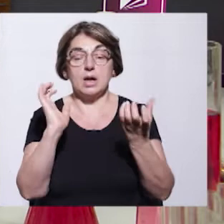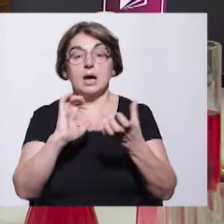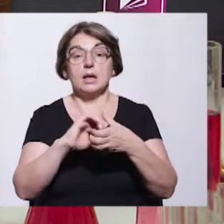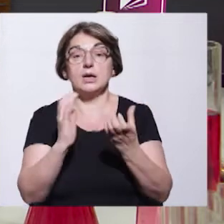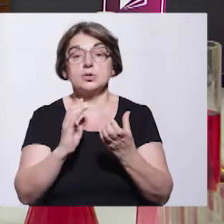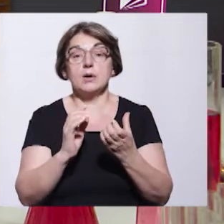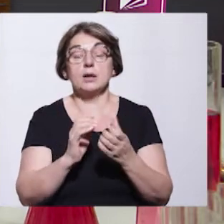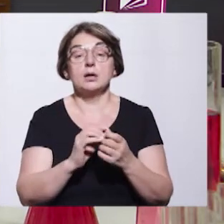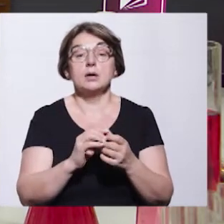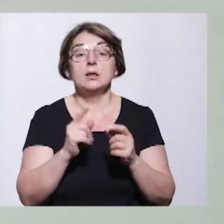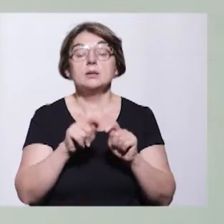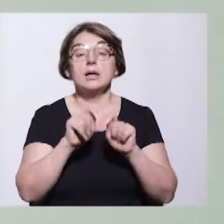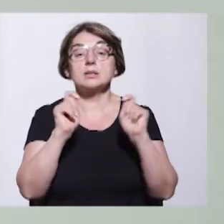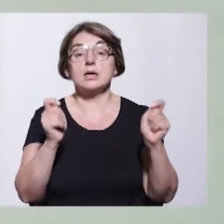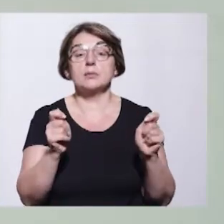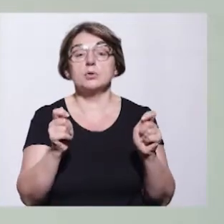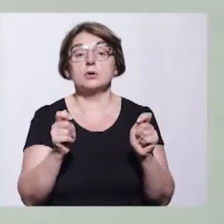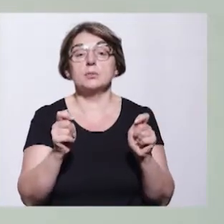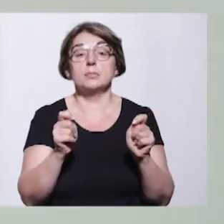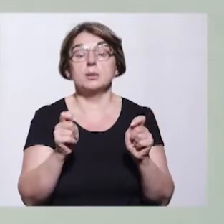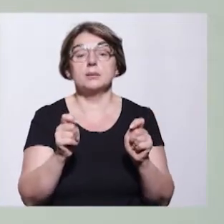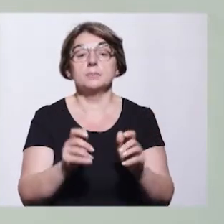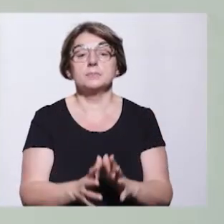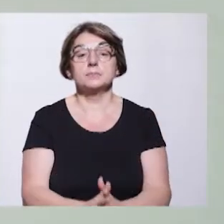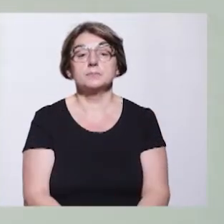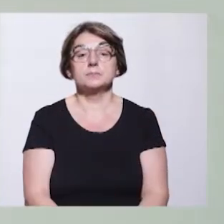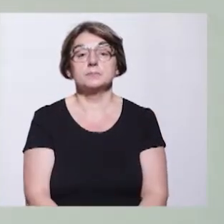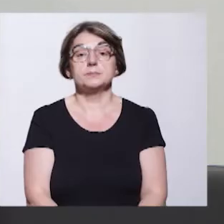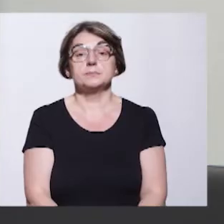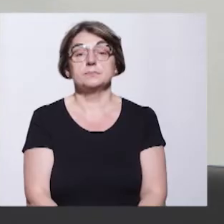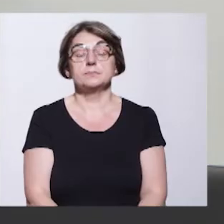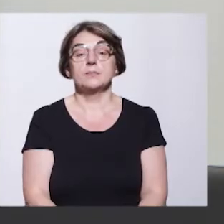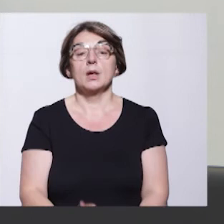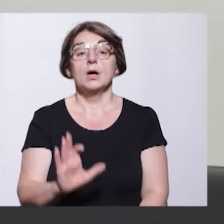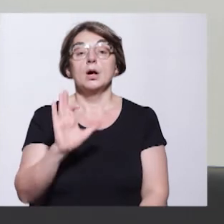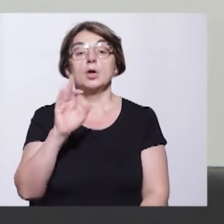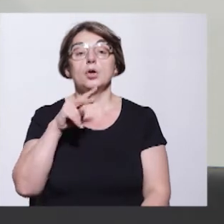ბმის ჰომოლიზური გახლეჩა, ნახეთ, და წარმოიქმნება